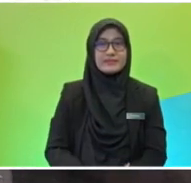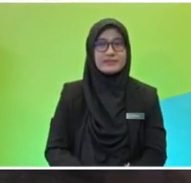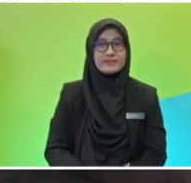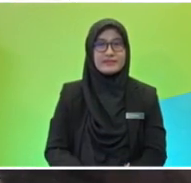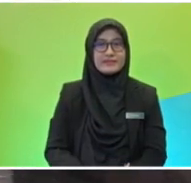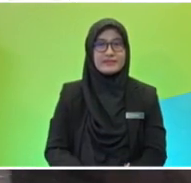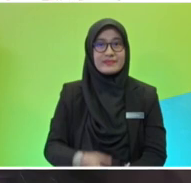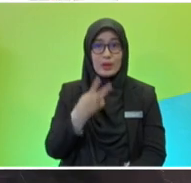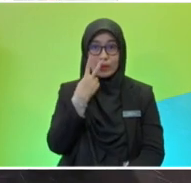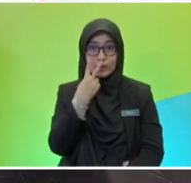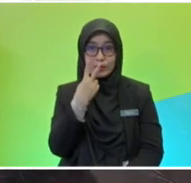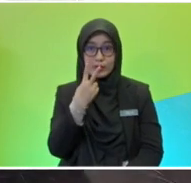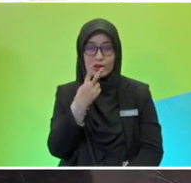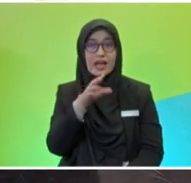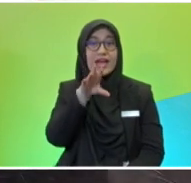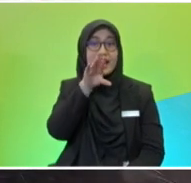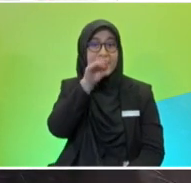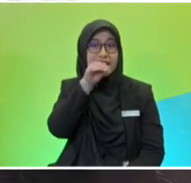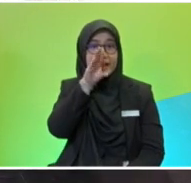ini? Itik.